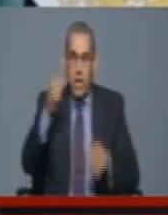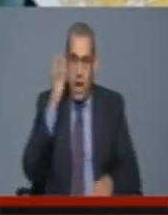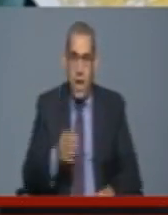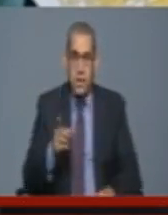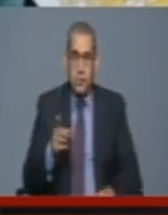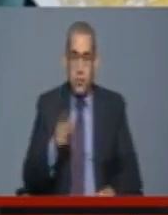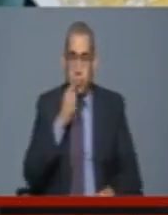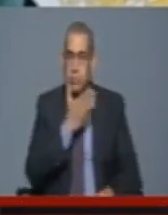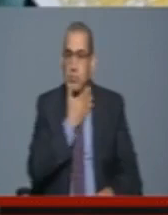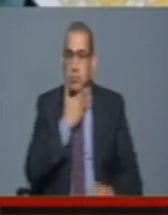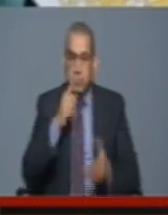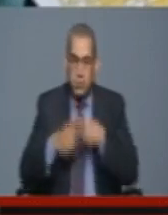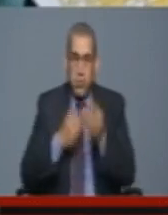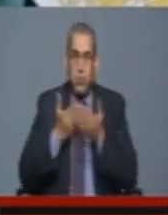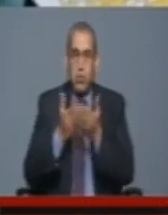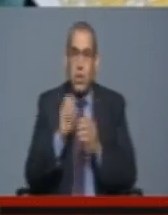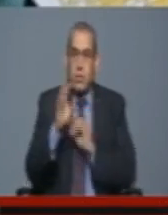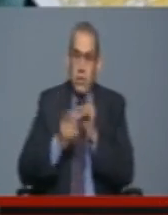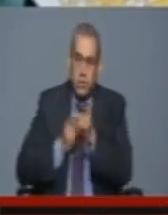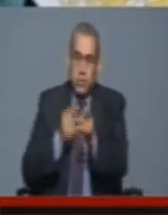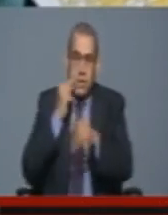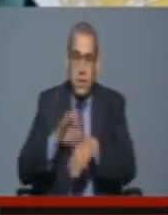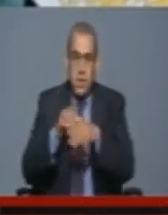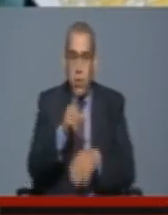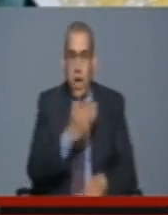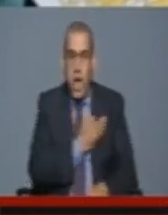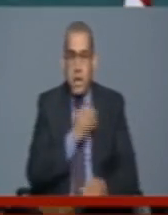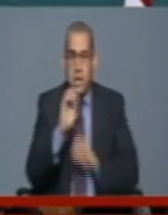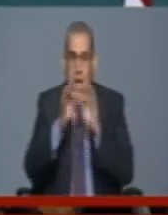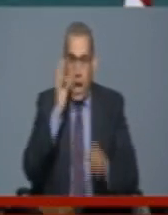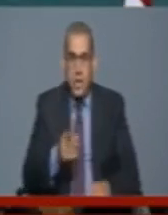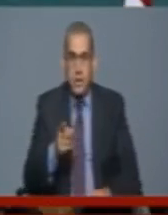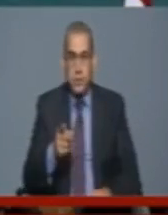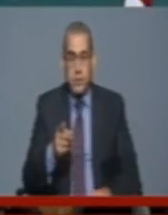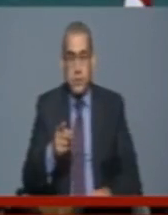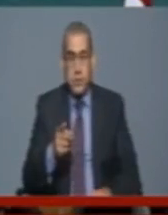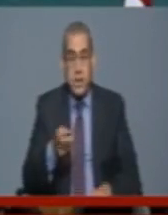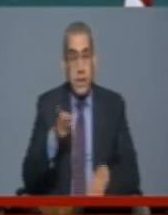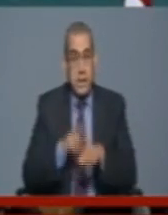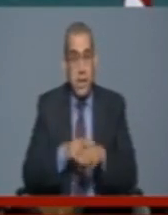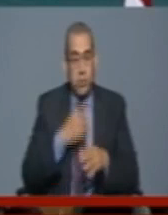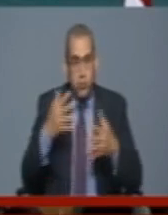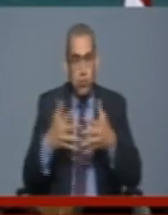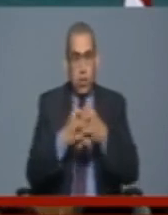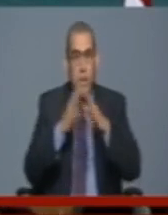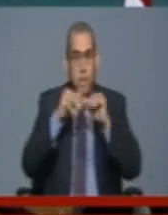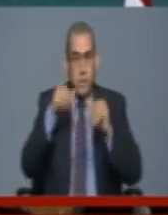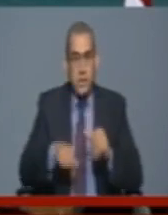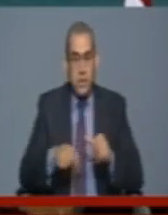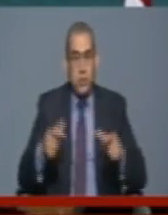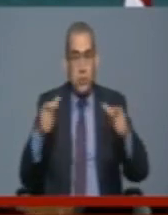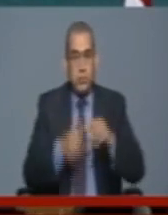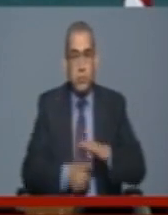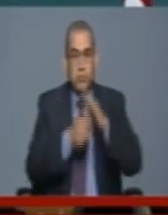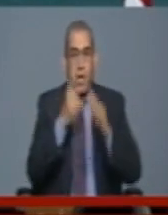وضمان تدفق المساعدات الإنسانية لقطاع غزة، كما كانت مشاركة مصر في القمة